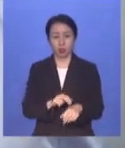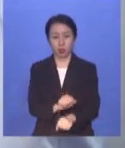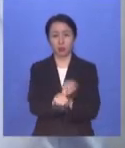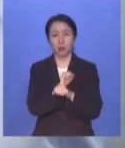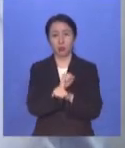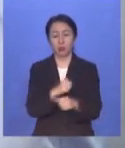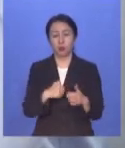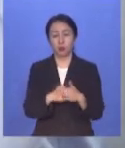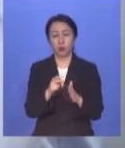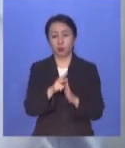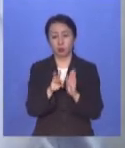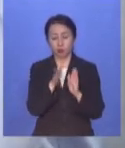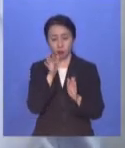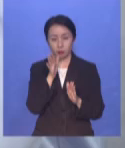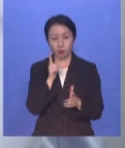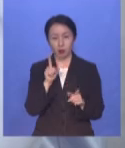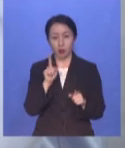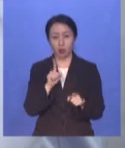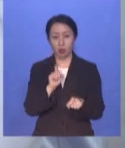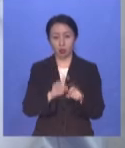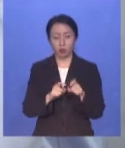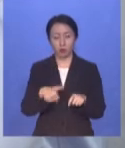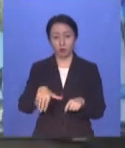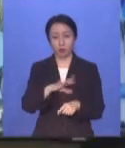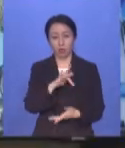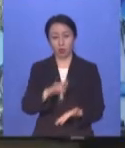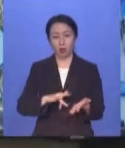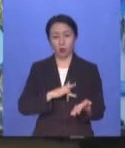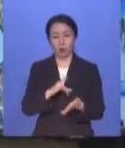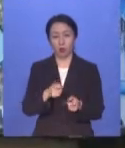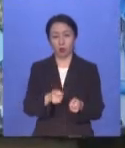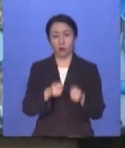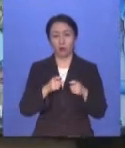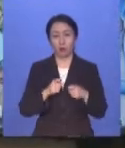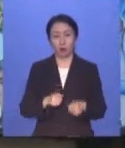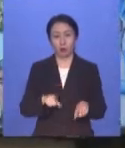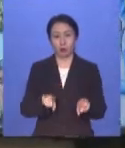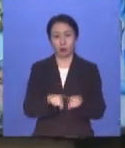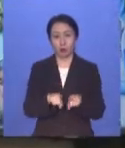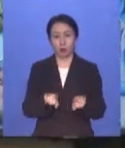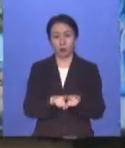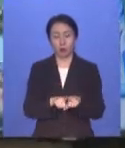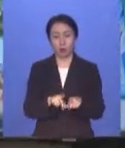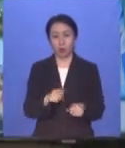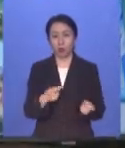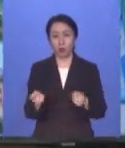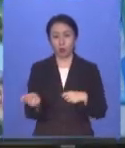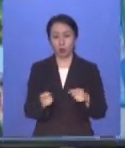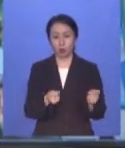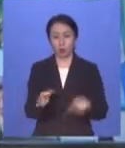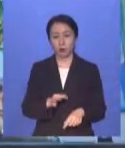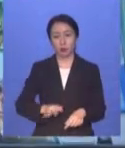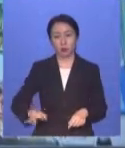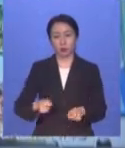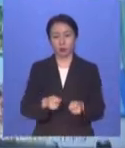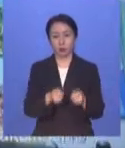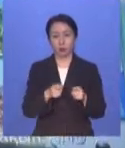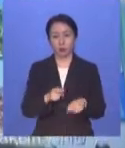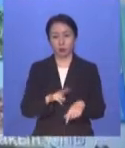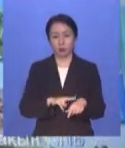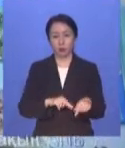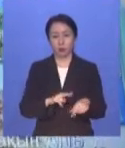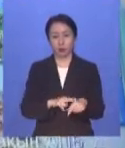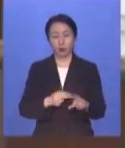Защищенность несовершеннолетних находится на особом контроле всех государственных органов, в том числе и руководство областного департамента